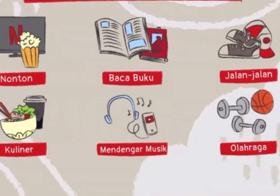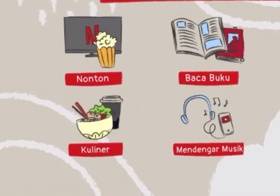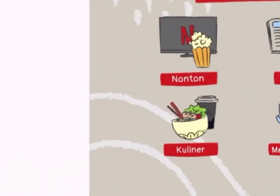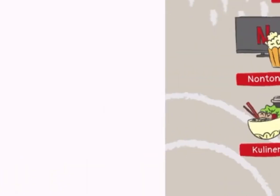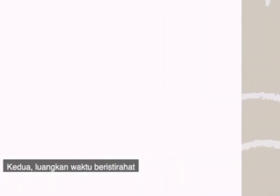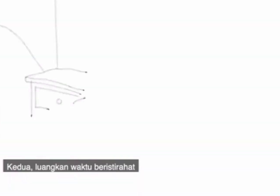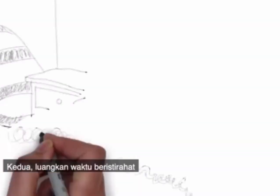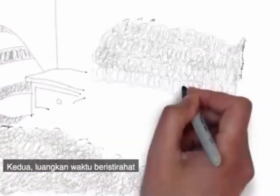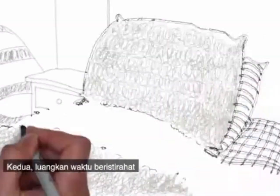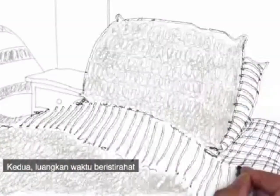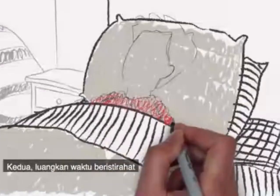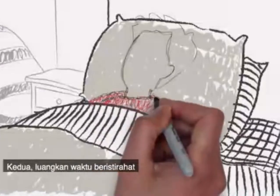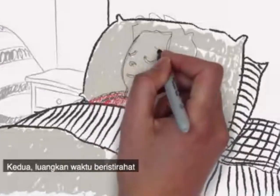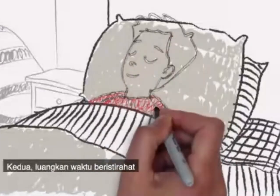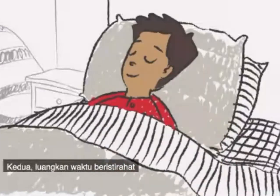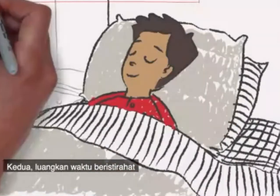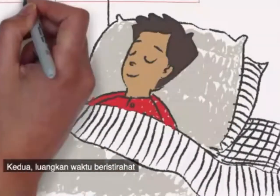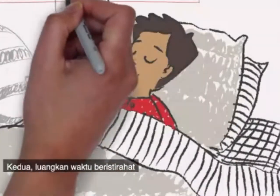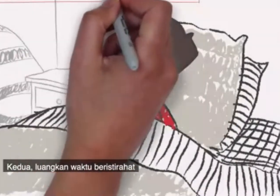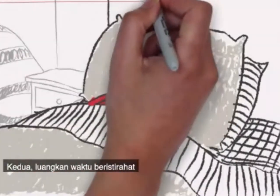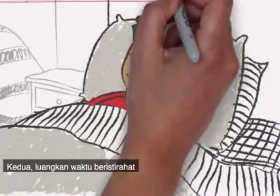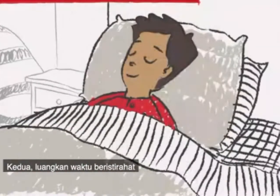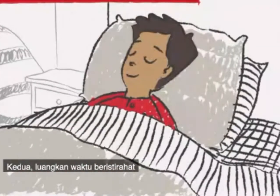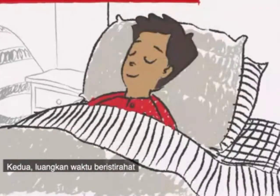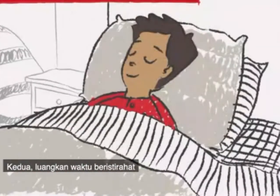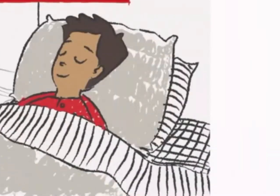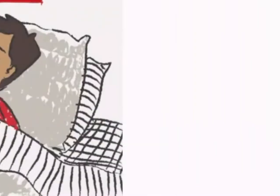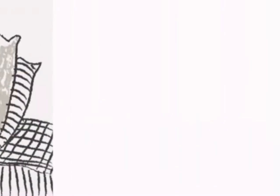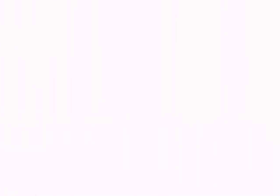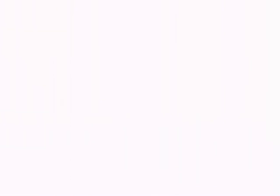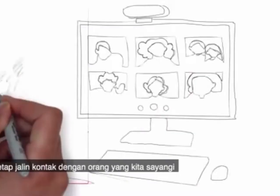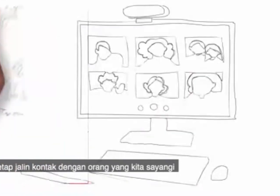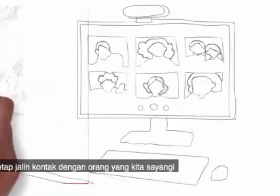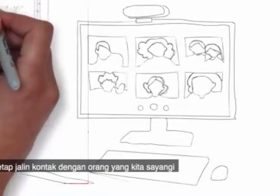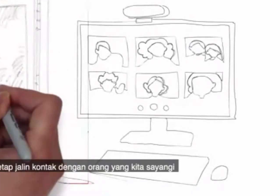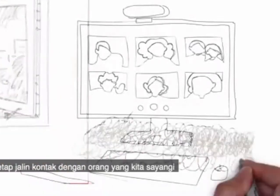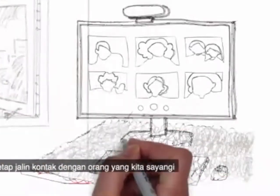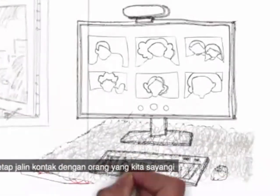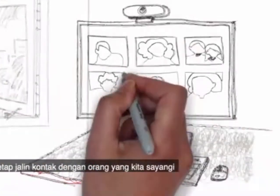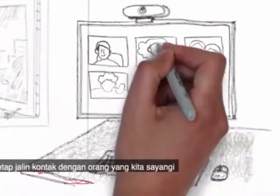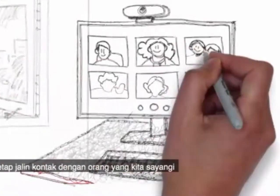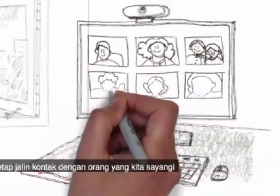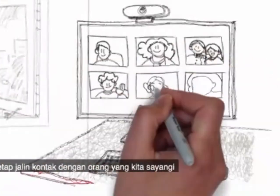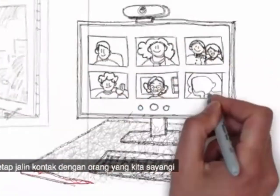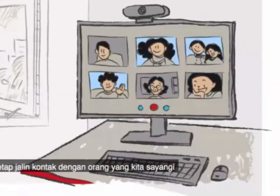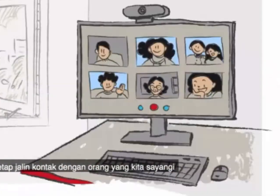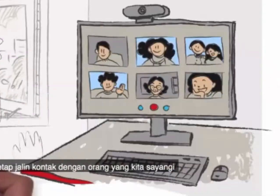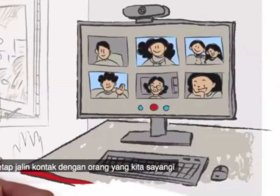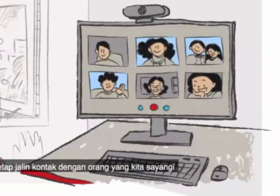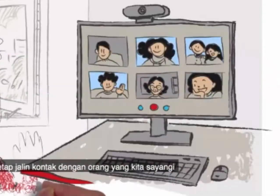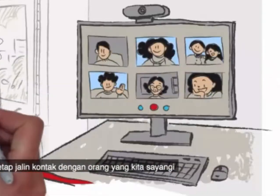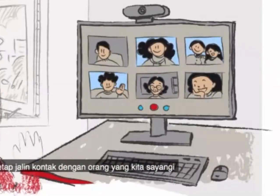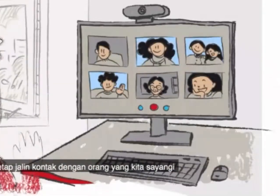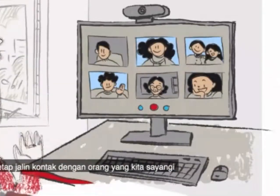kita. Kedua, luangkan waktu beristirahat. Ketiga, tetap jalin kontak